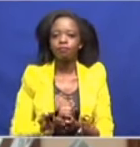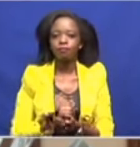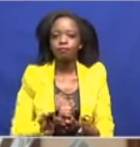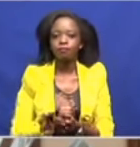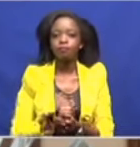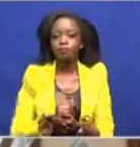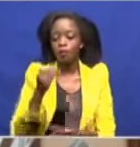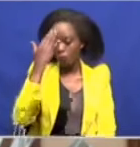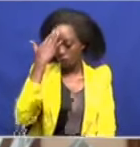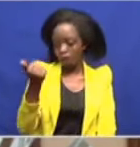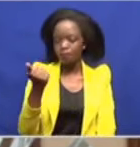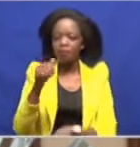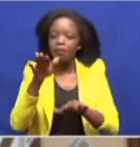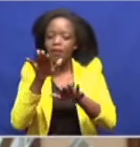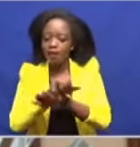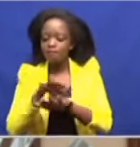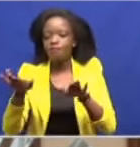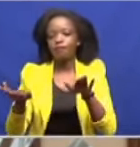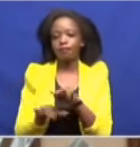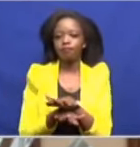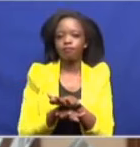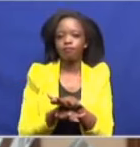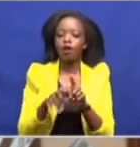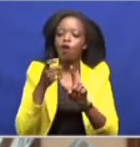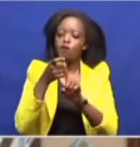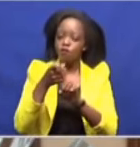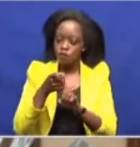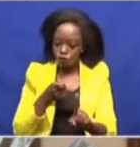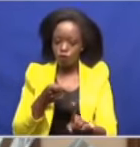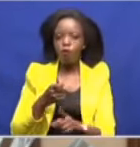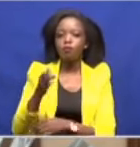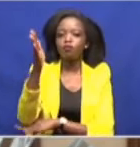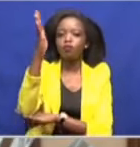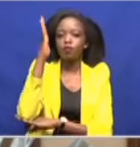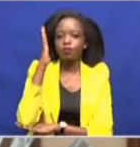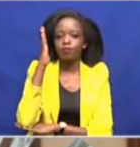Kwa maana vitu vyote vimetoka kwake.